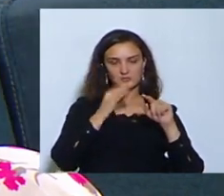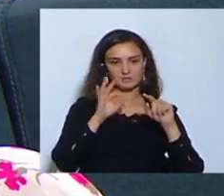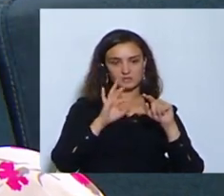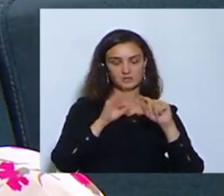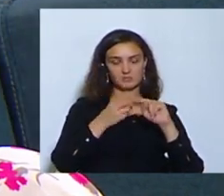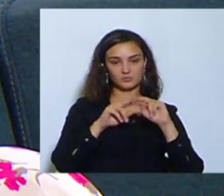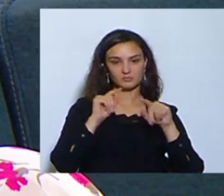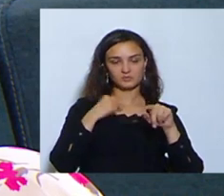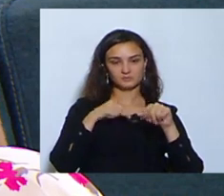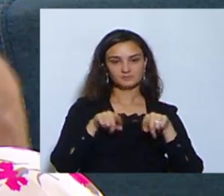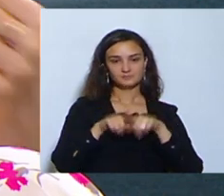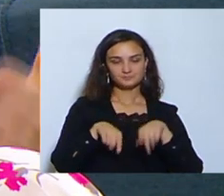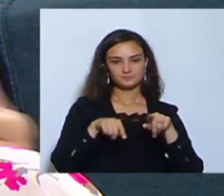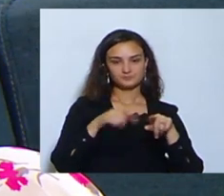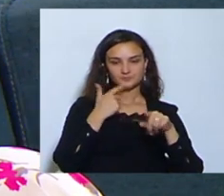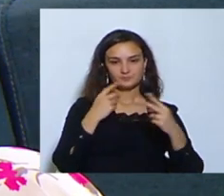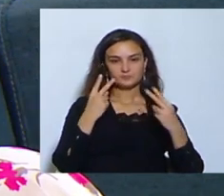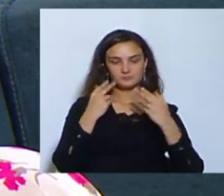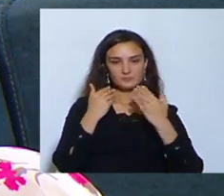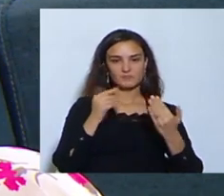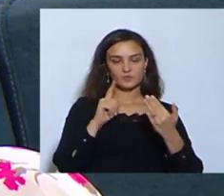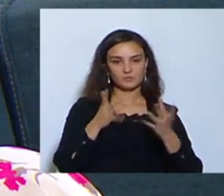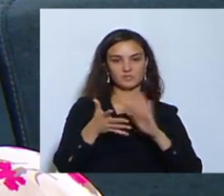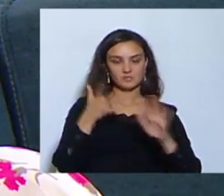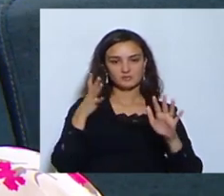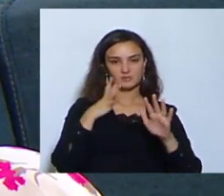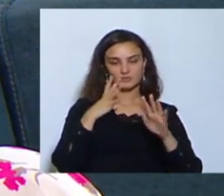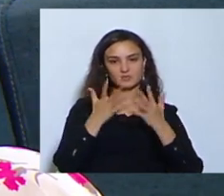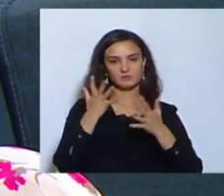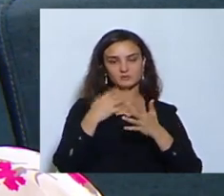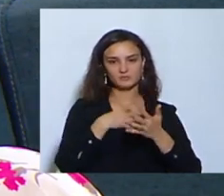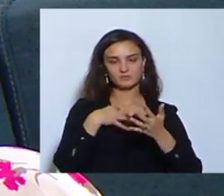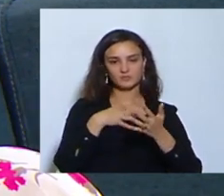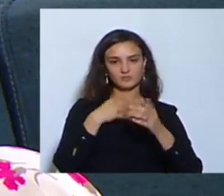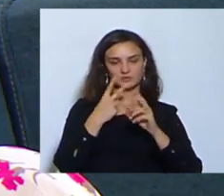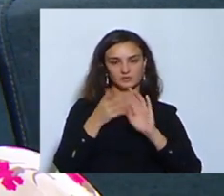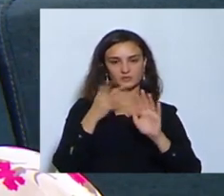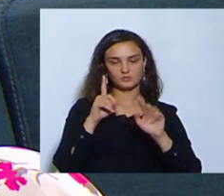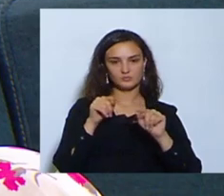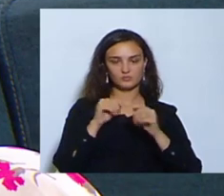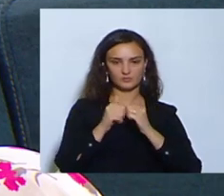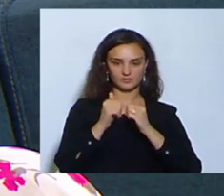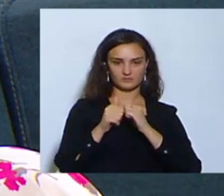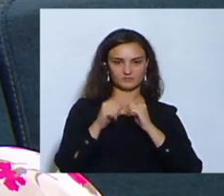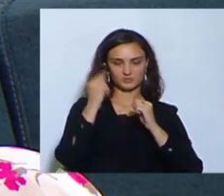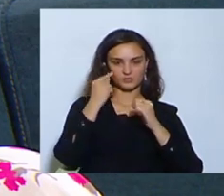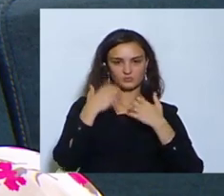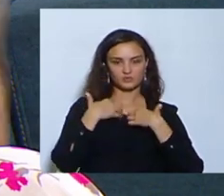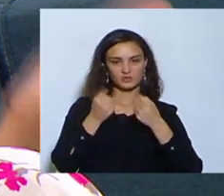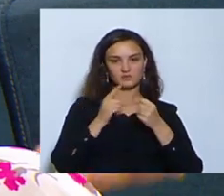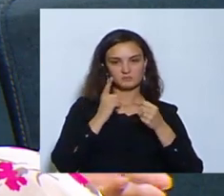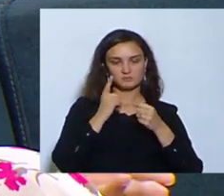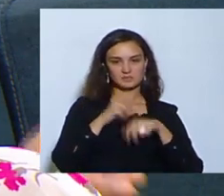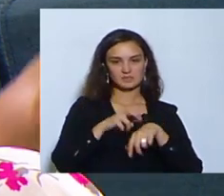ამიტომ აქვე მაყურებლისთვის რო ნათელი იყოს, ალბათ მნიშვნელოვანია აღნიშნოთ, რომ ყოველთვის ფსიქიკური ჯანდაცვის